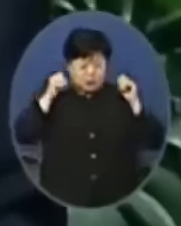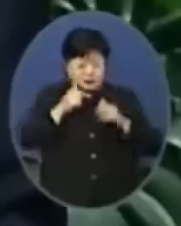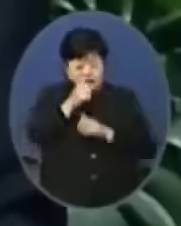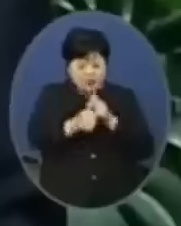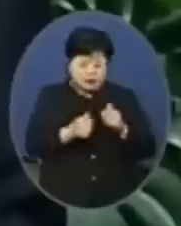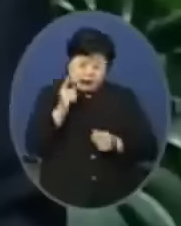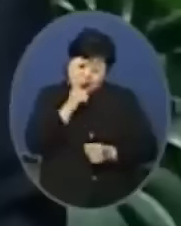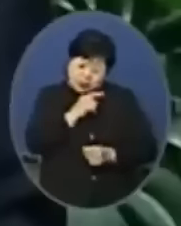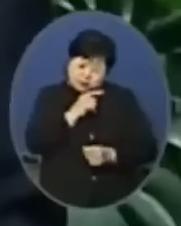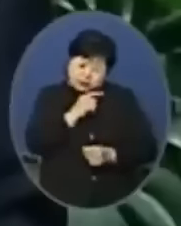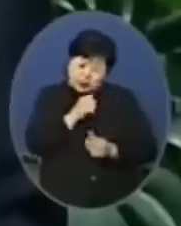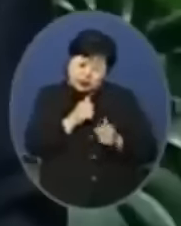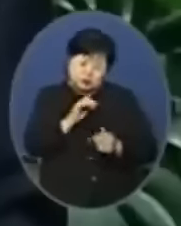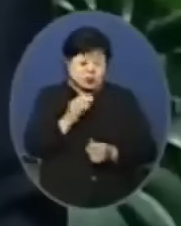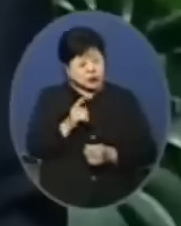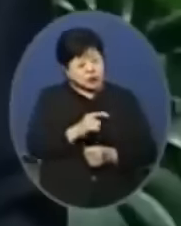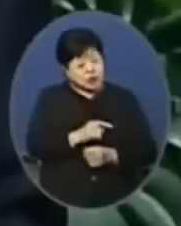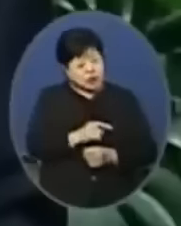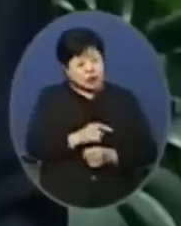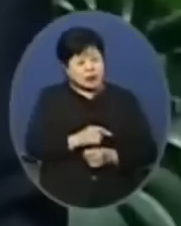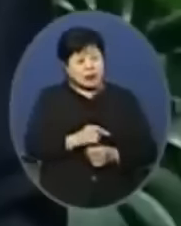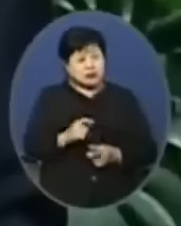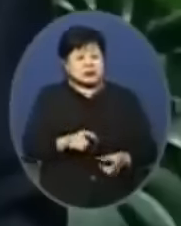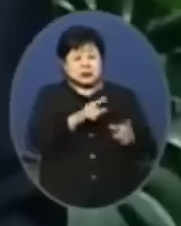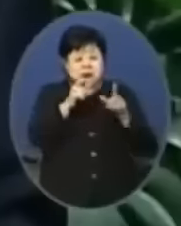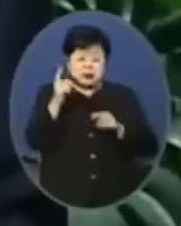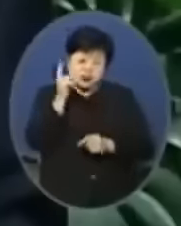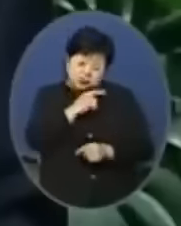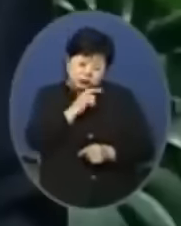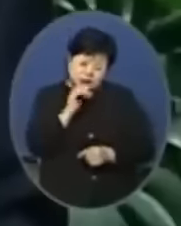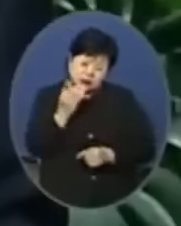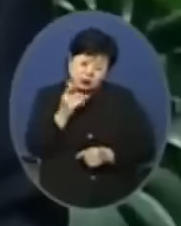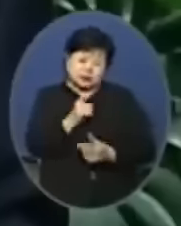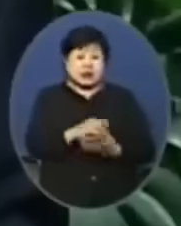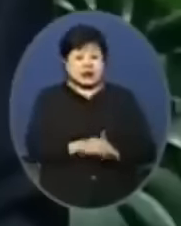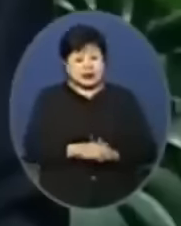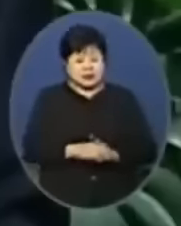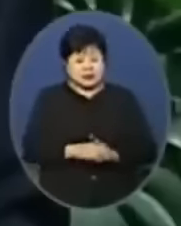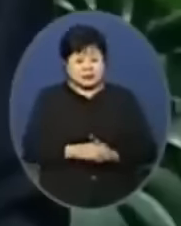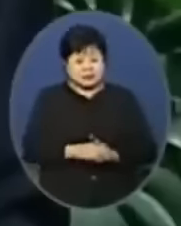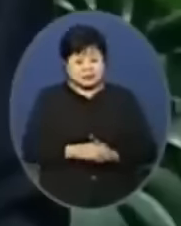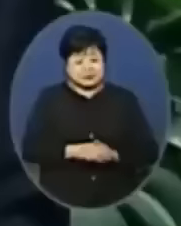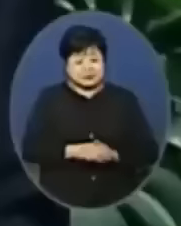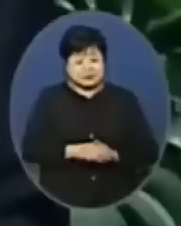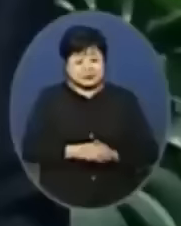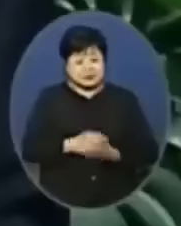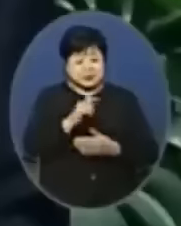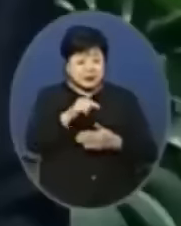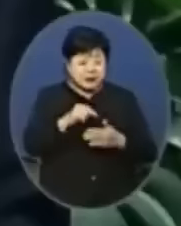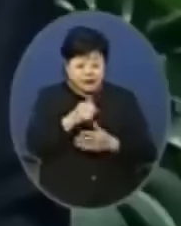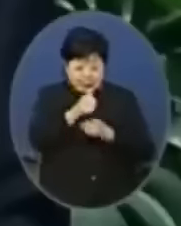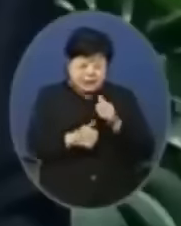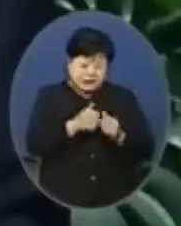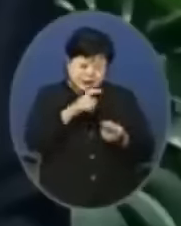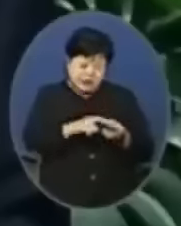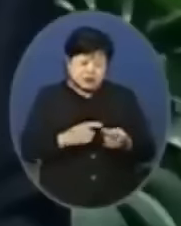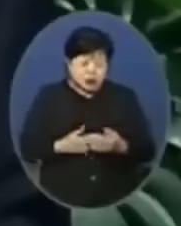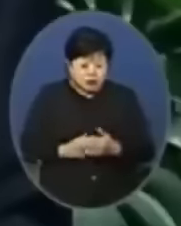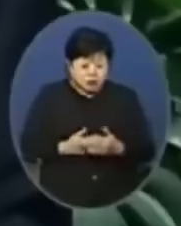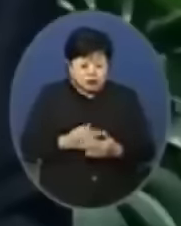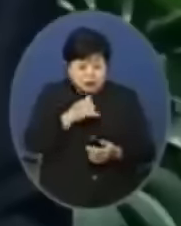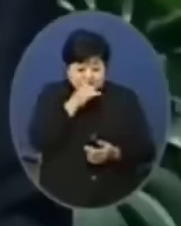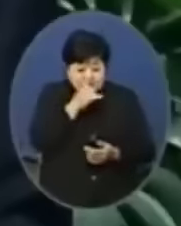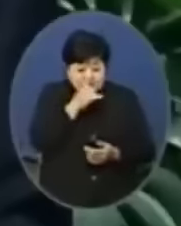하나님이 나쁜 하나님이면 내 인생이 나쁜 인생이 되지 않을 것인가. 마음에